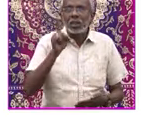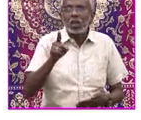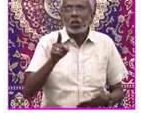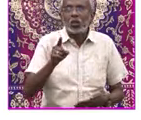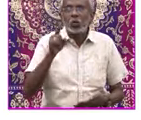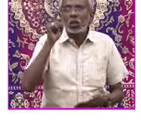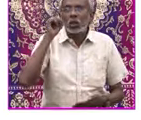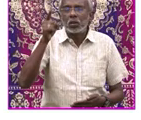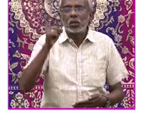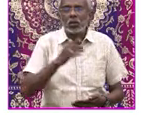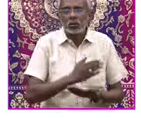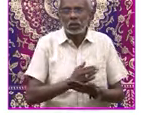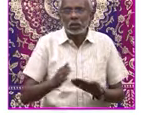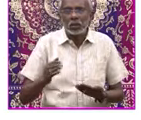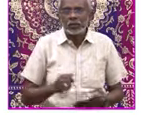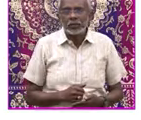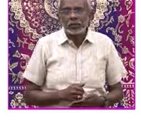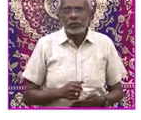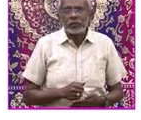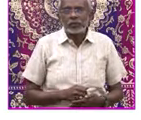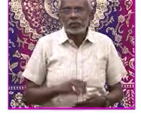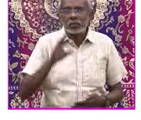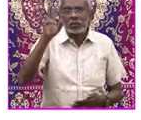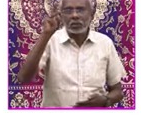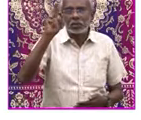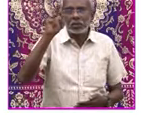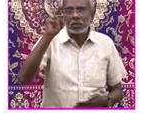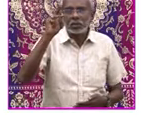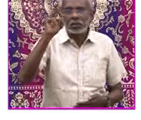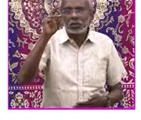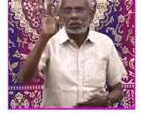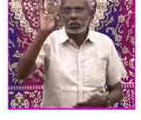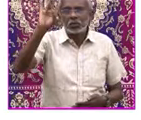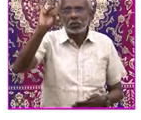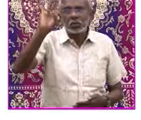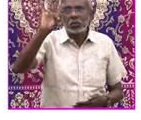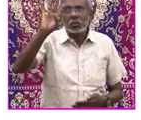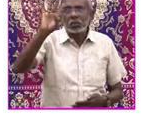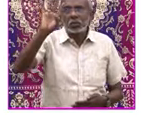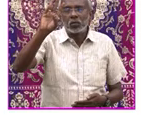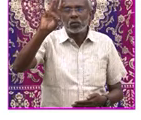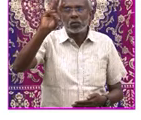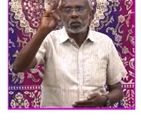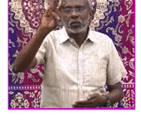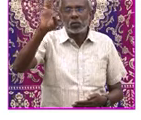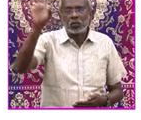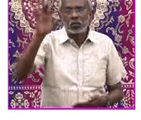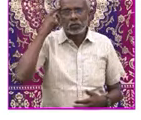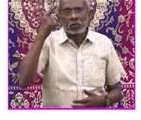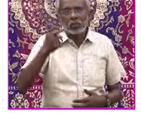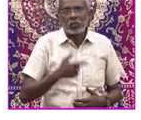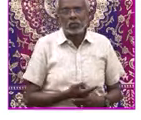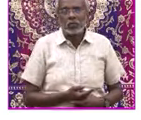குட்டல் இருள், சரியா? எது சரி? என்று குட்டல் இருள், அந்த விடைதான் சரியான